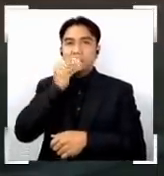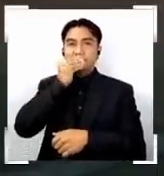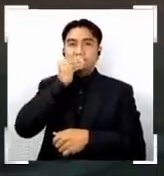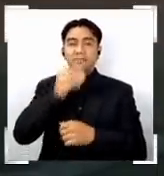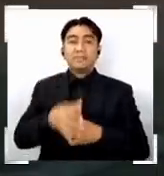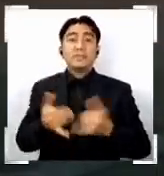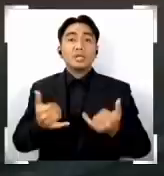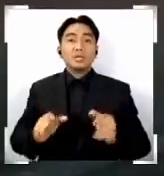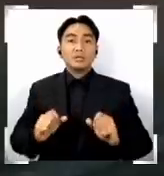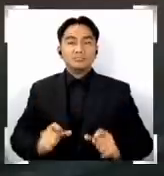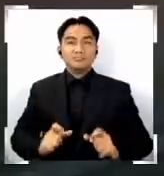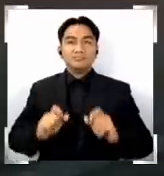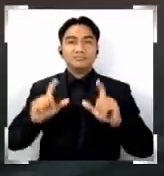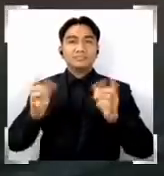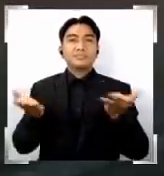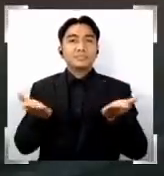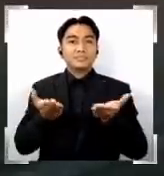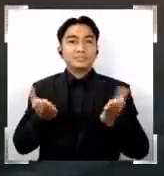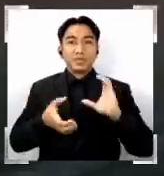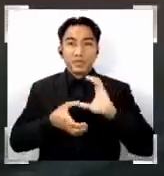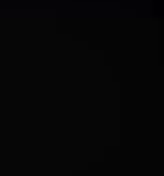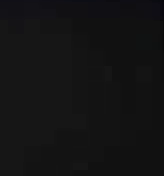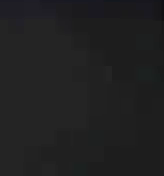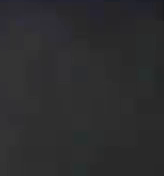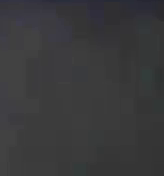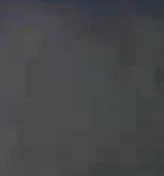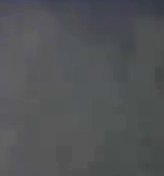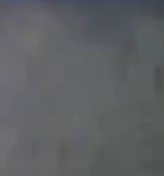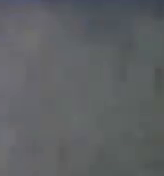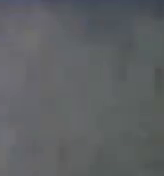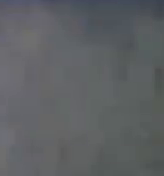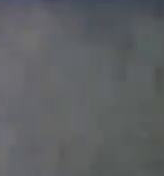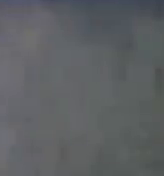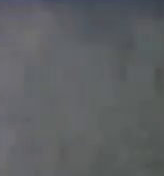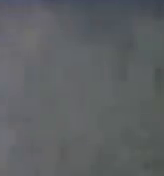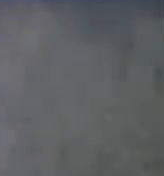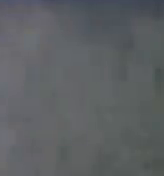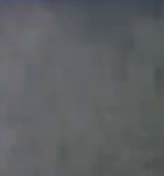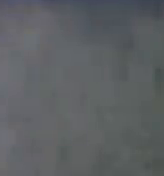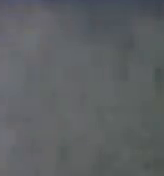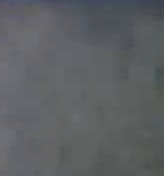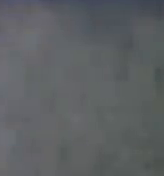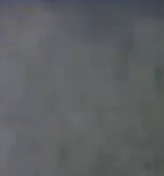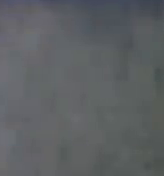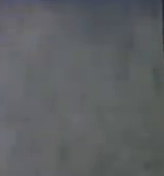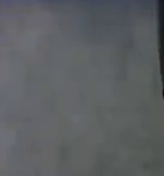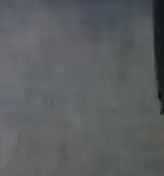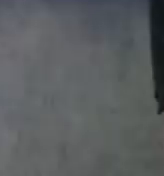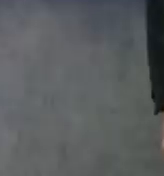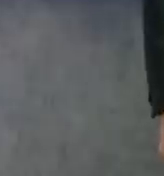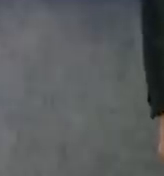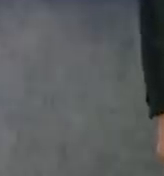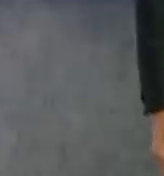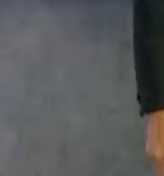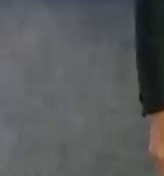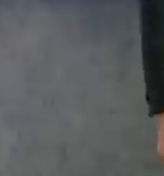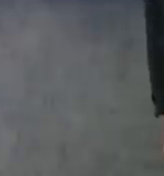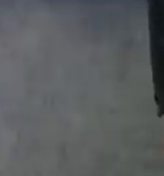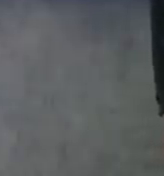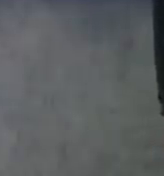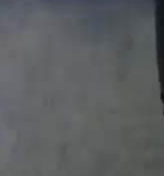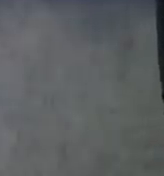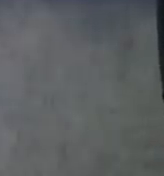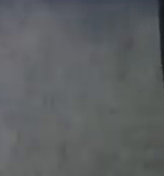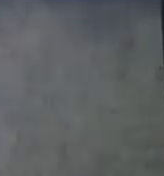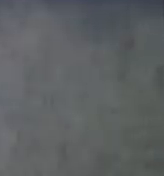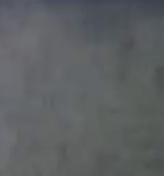si Mai Bermudez, ang inyong saksi. Mga Igan, saksi ang unang pasok ng mga balita. Maaaring mapanood ang saksi at ang iba